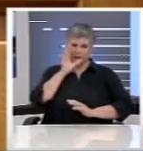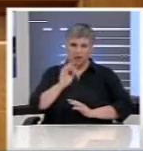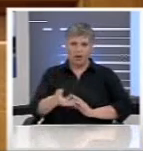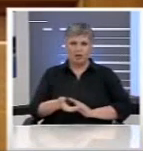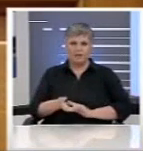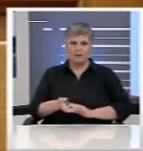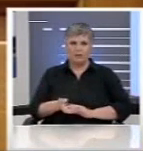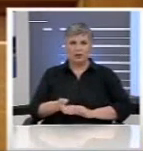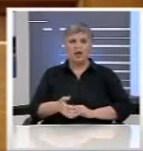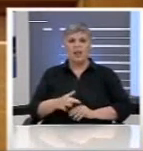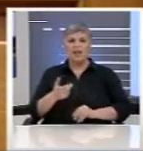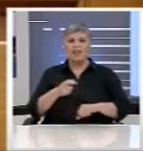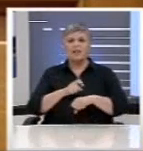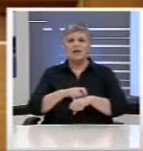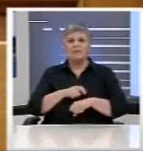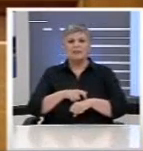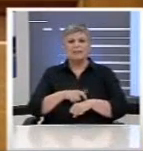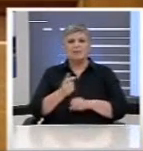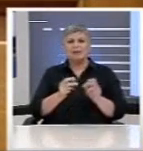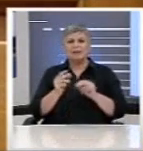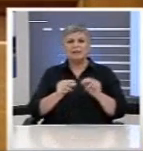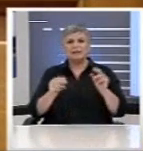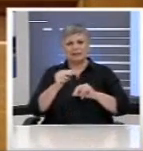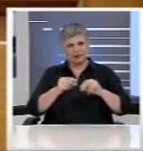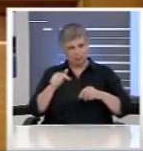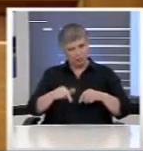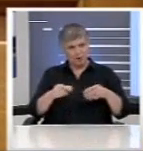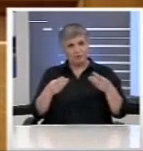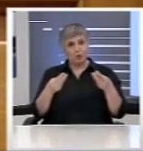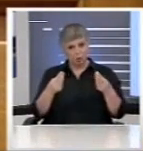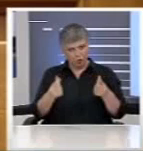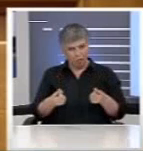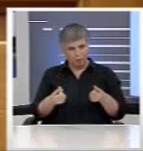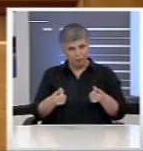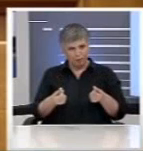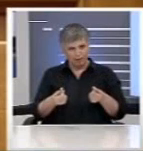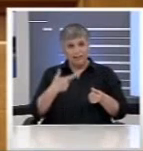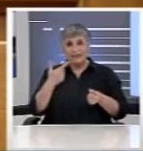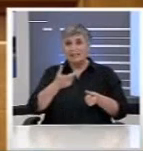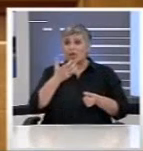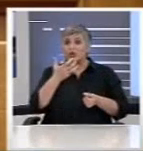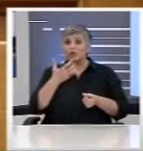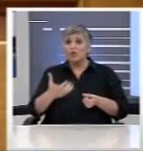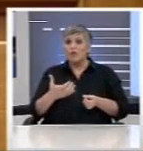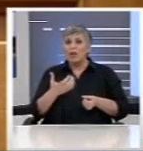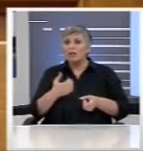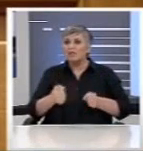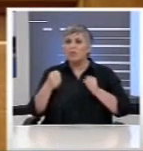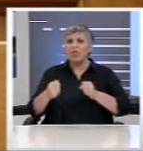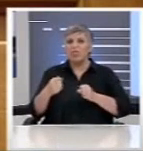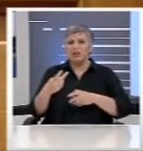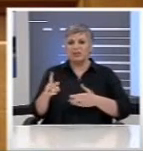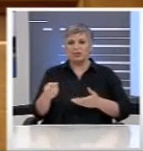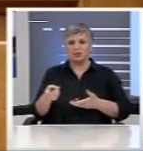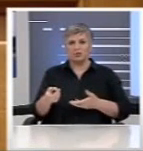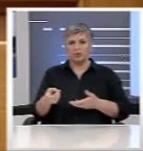νόημα? Έχει νόημα να κουβεντιάζουμε αυτόν τον τρόπο? Είναι σοβαρή στάση ενός αρχηγού αντιπολίτευσης